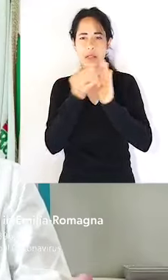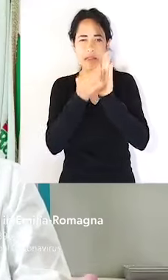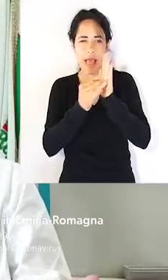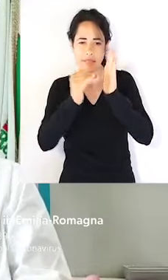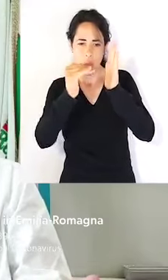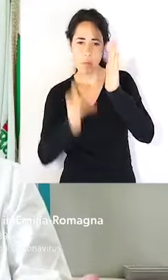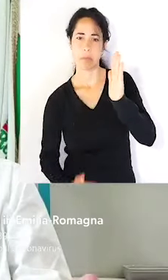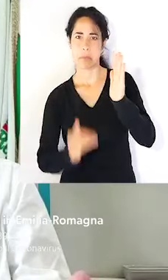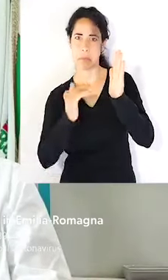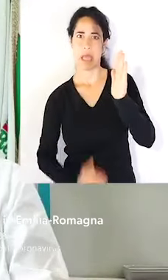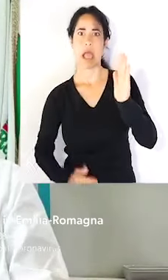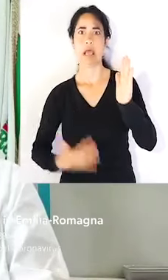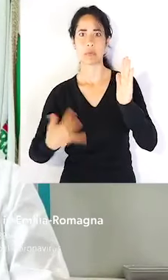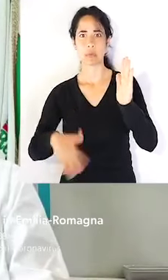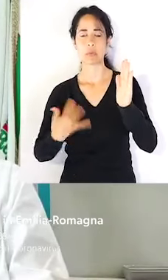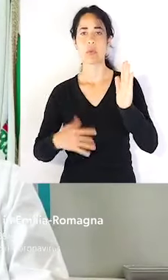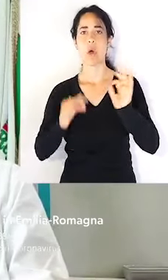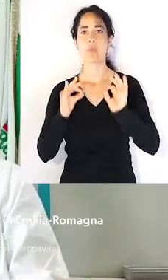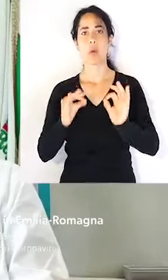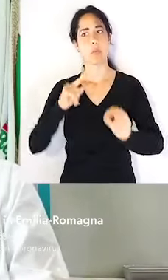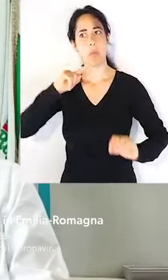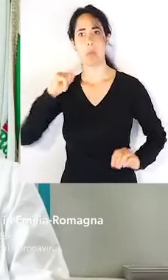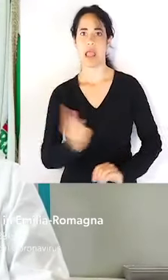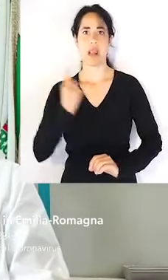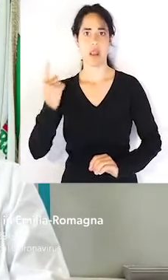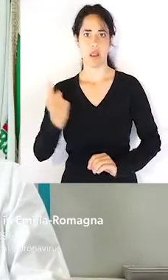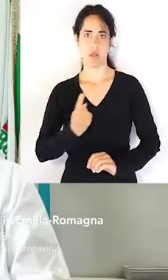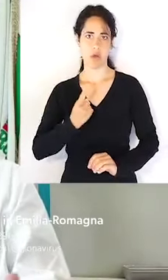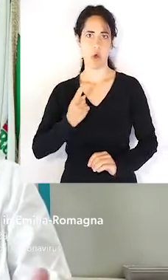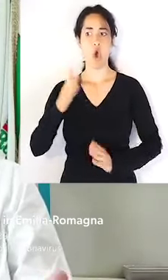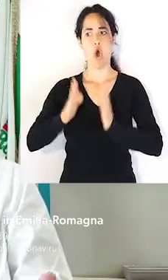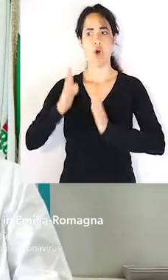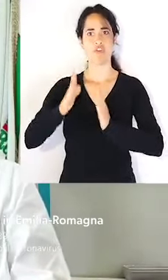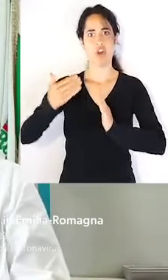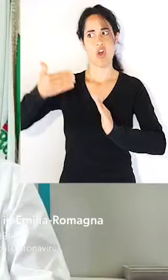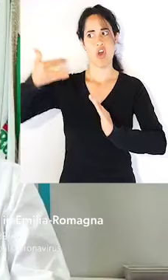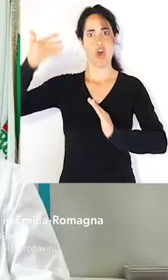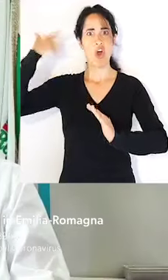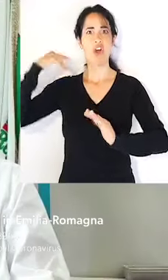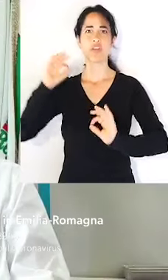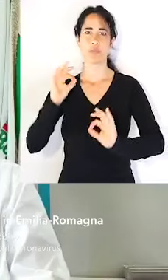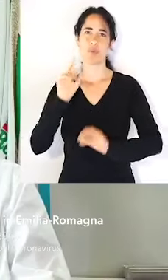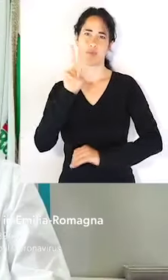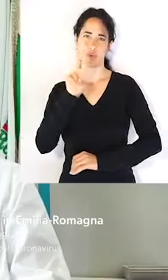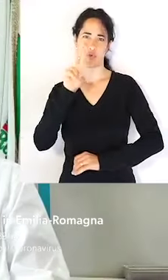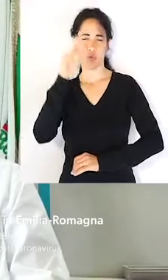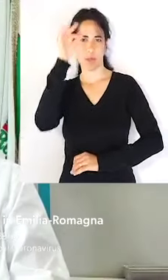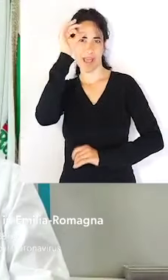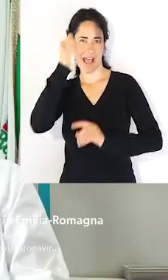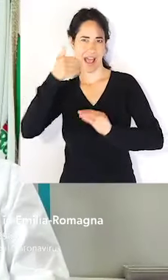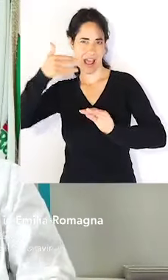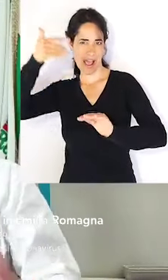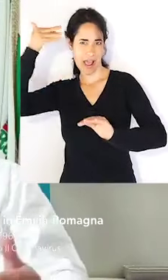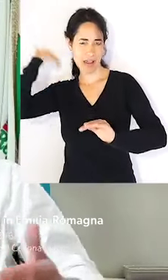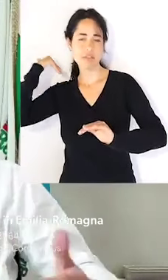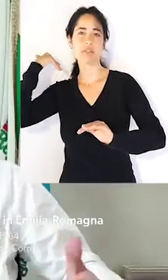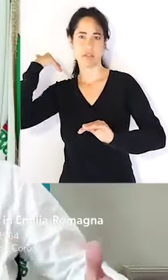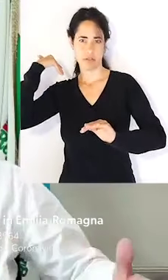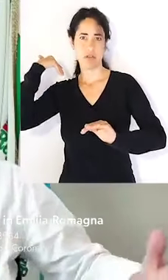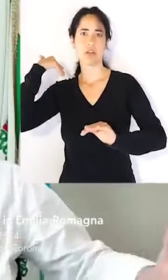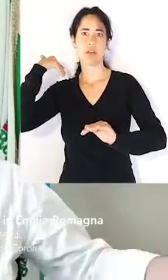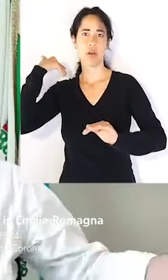dato migliore, ahimè, che noi abbiamo avuto dal 2 marzo scorso.